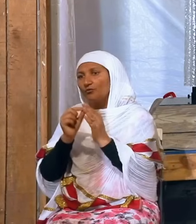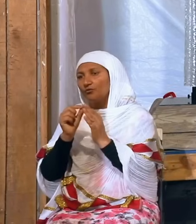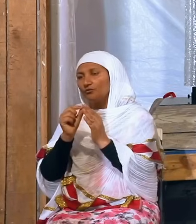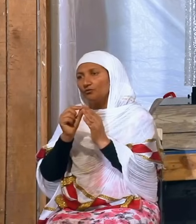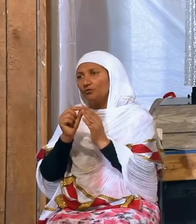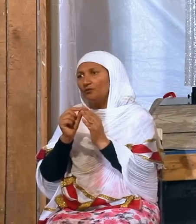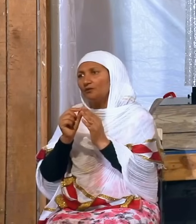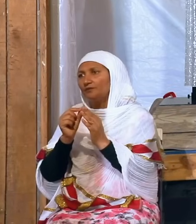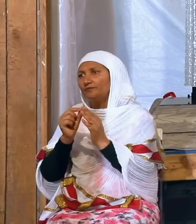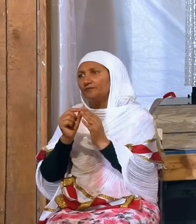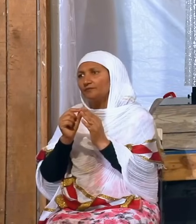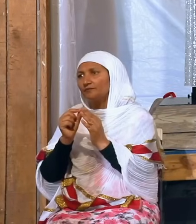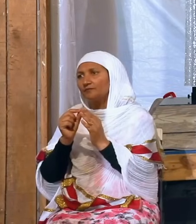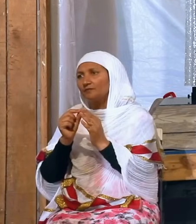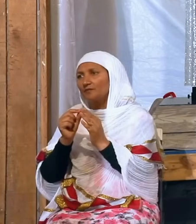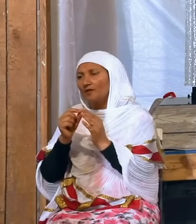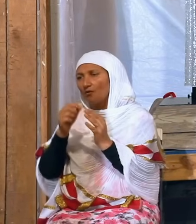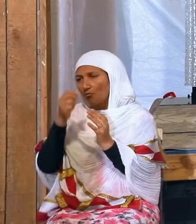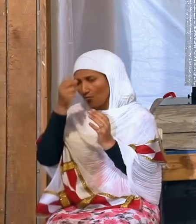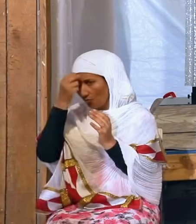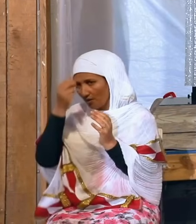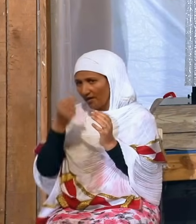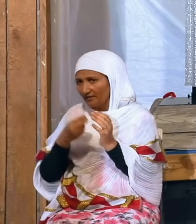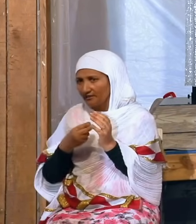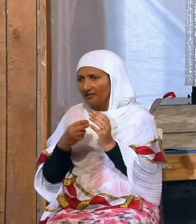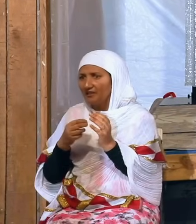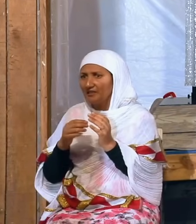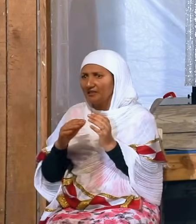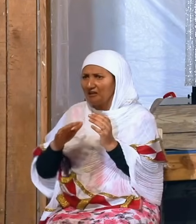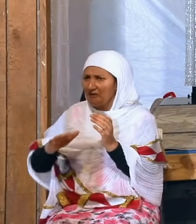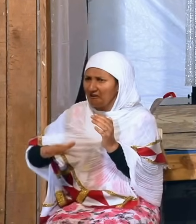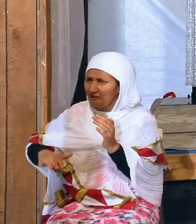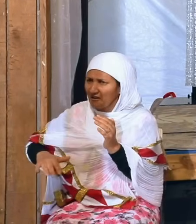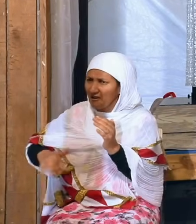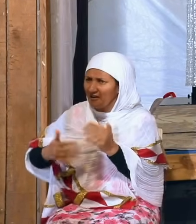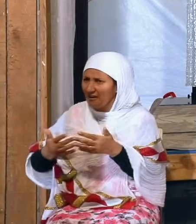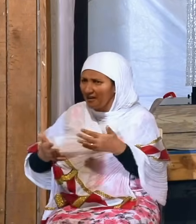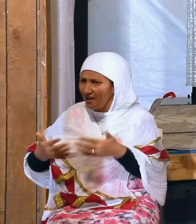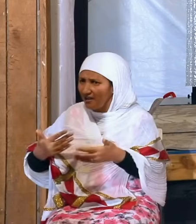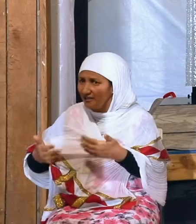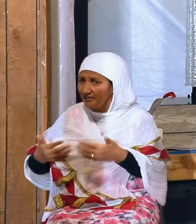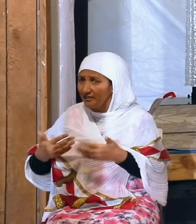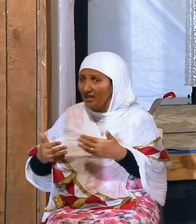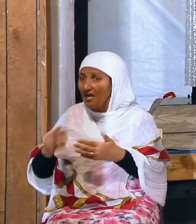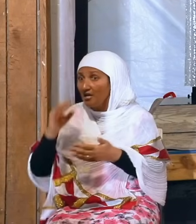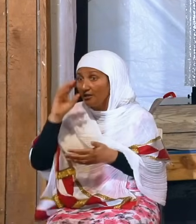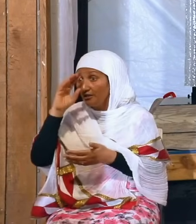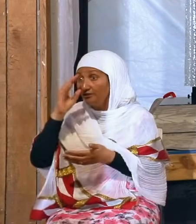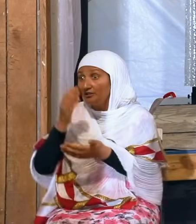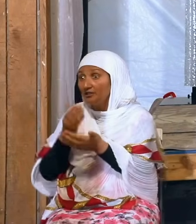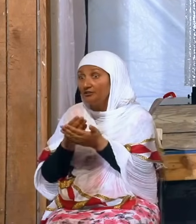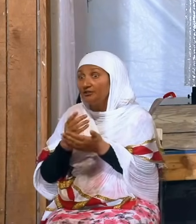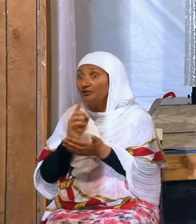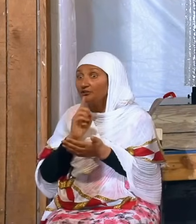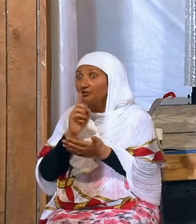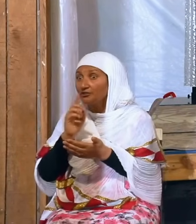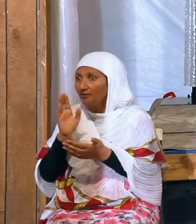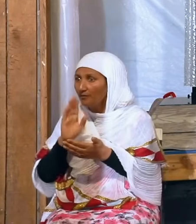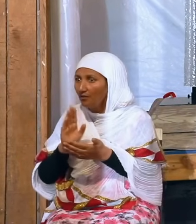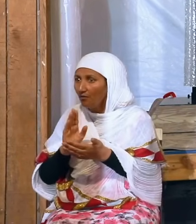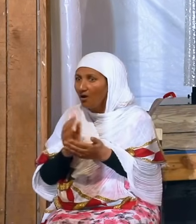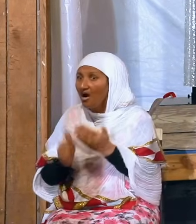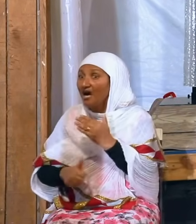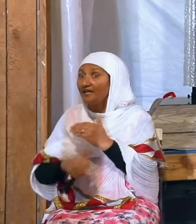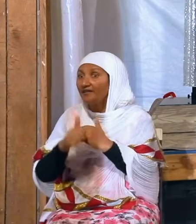ሪኮግኒሽን ይፈልጋሉ። አሁን ወላጅ ገና ልጅ ነሽ ገና ልጅ ነህ የሚባለው ገዳይ ቃል ነው። ለምሳሌ በዚህ እድሜ በጣም አደገኛ ቃል ነው።